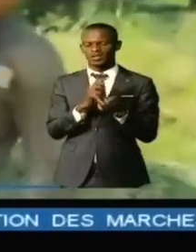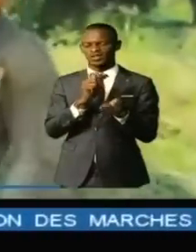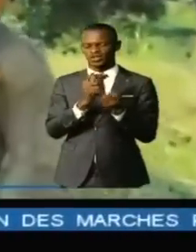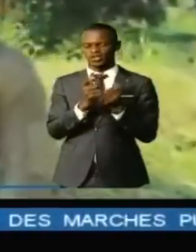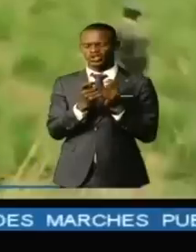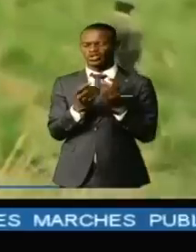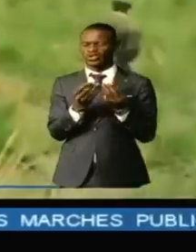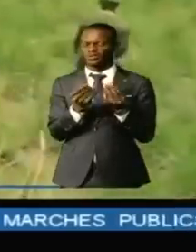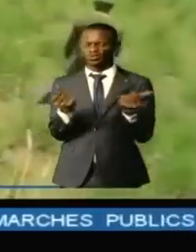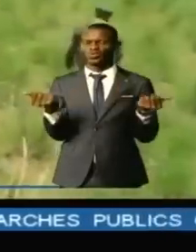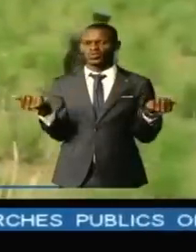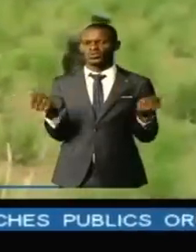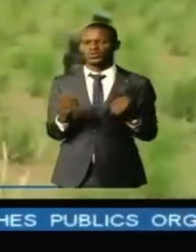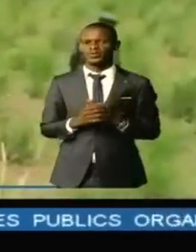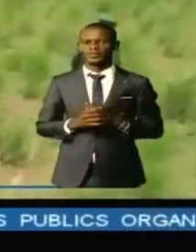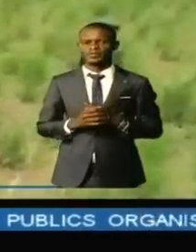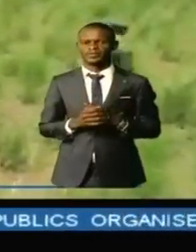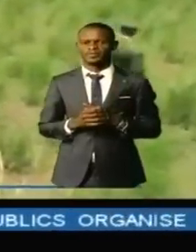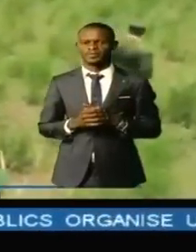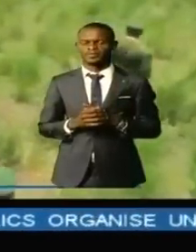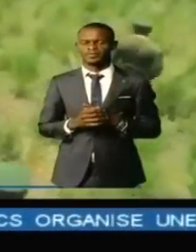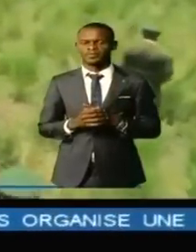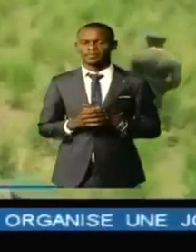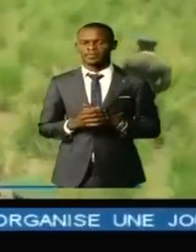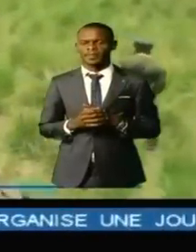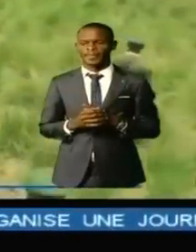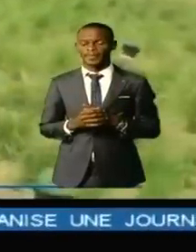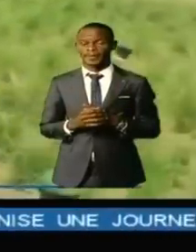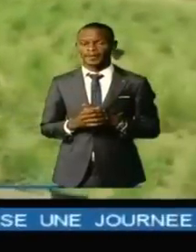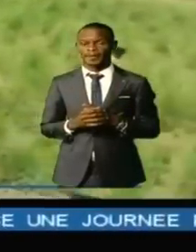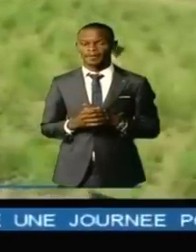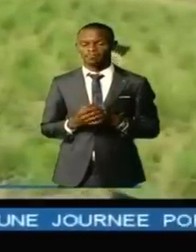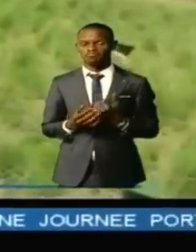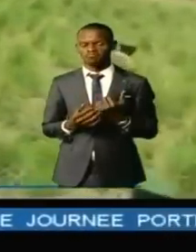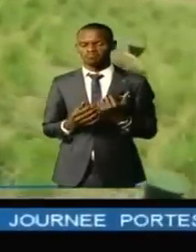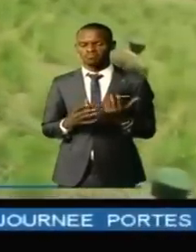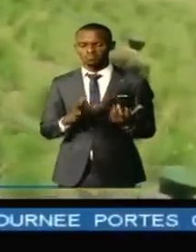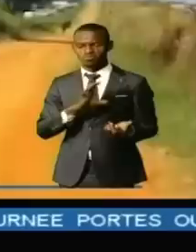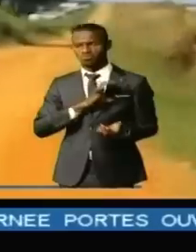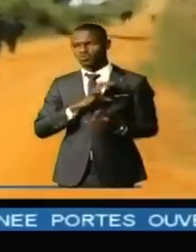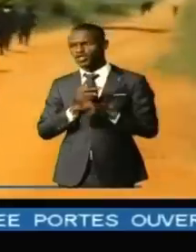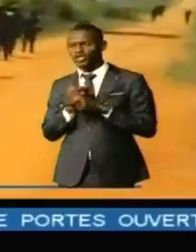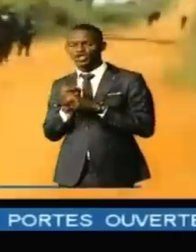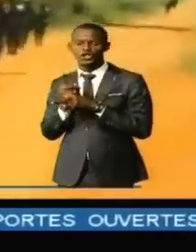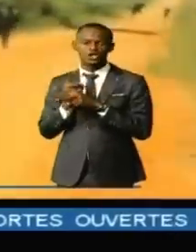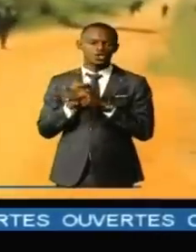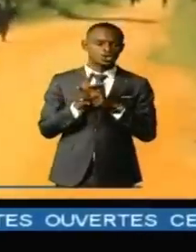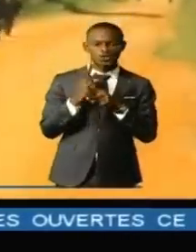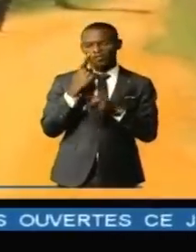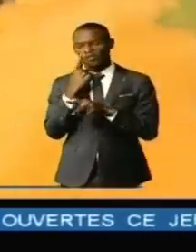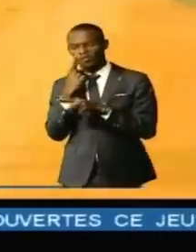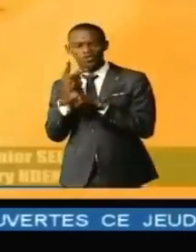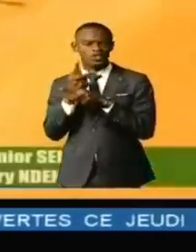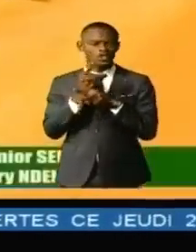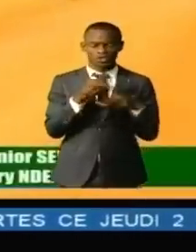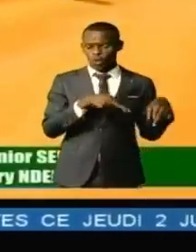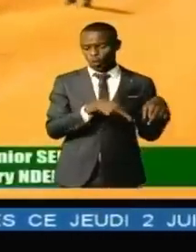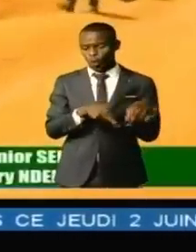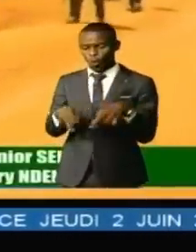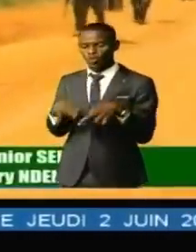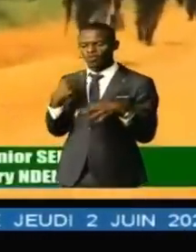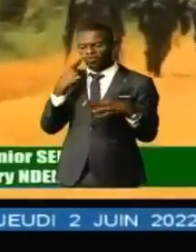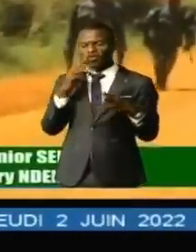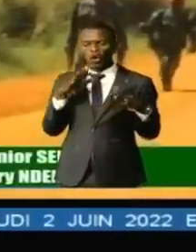le moment, les unités spéciales de l'armée multiplient des patrouilles diurnes et nocturnes sur la RN27 afin